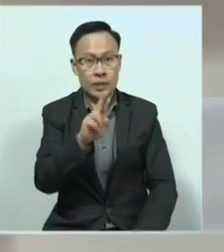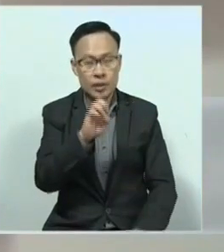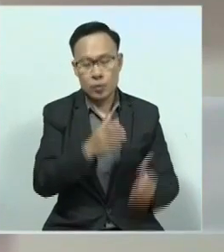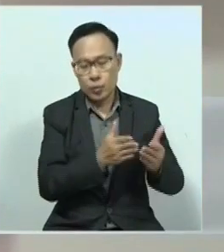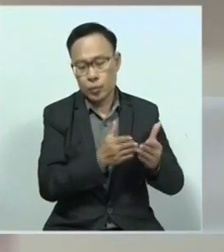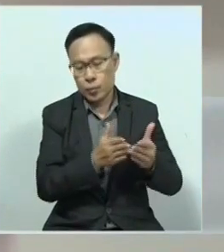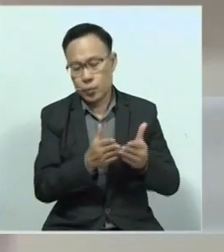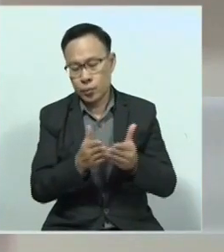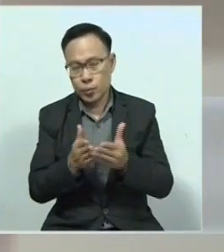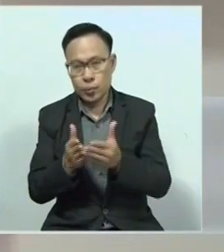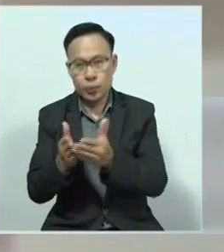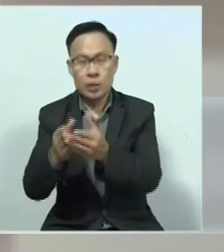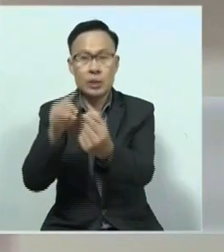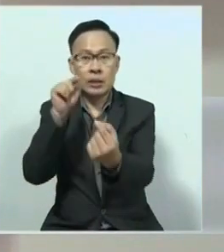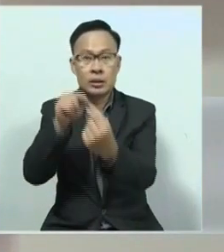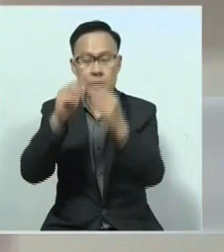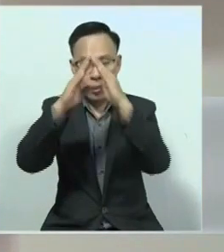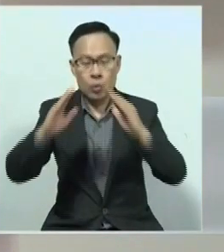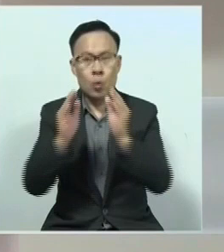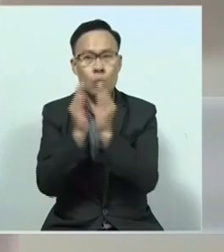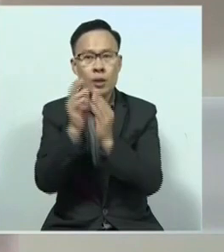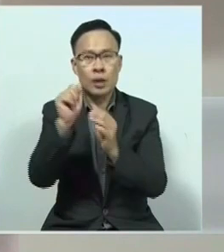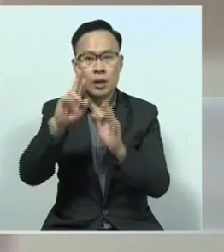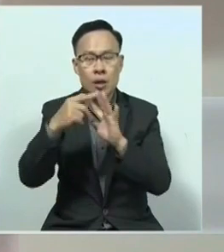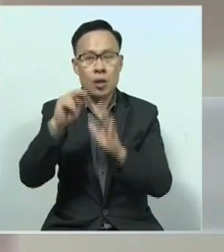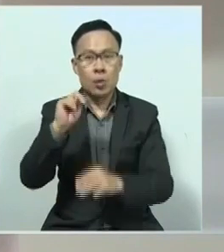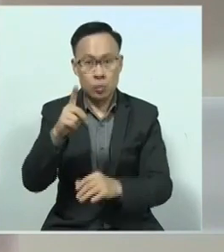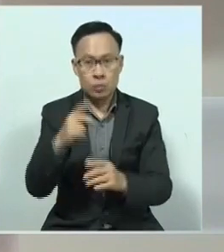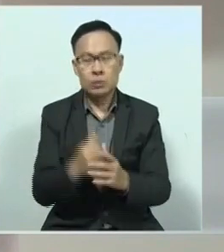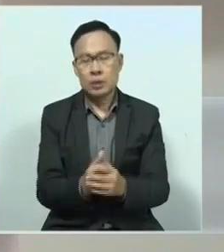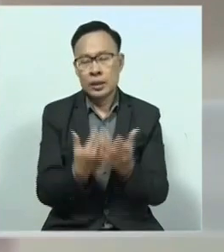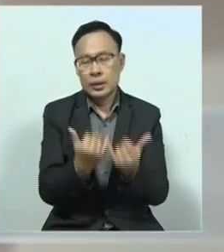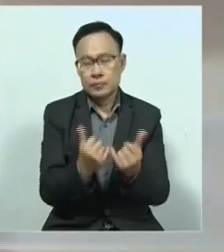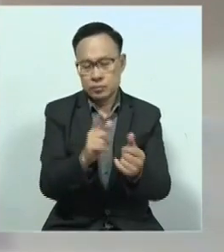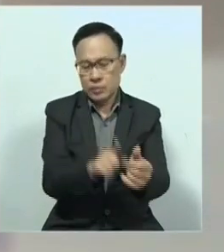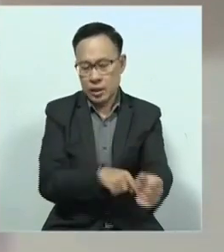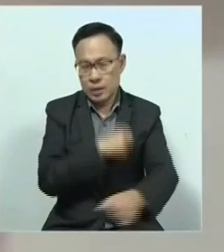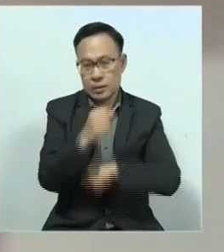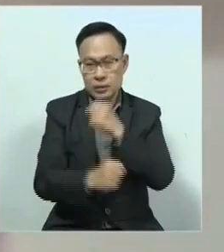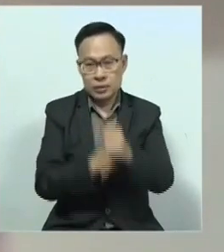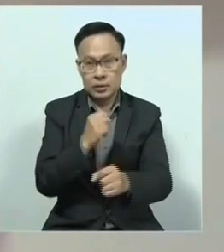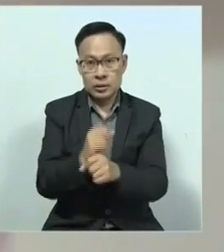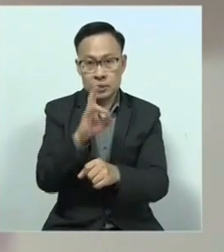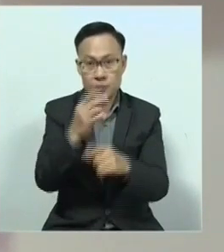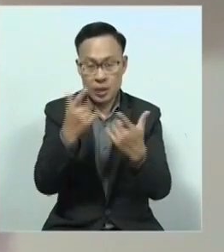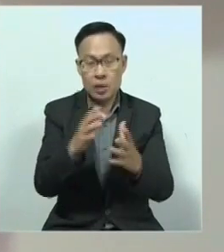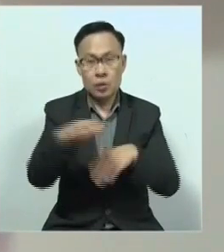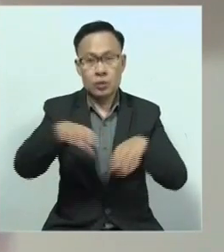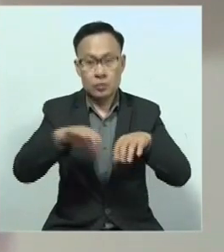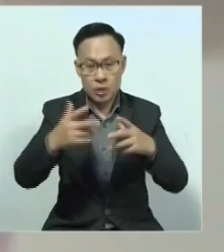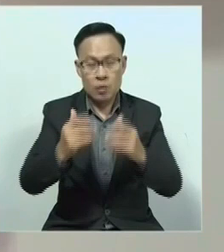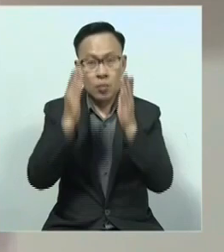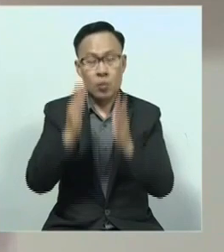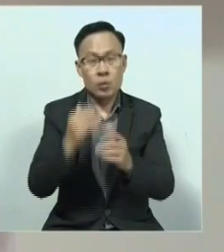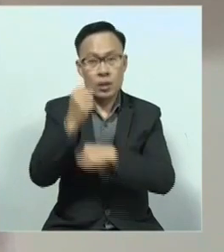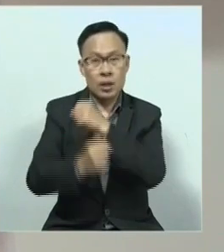การซ้อมต้อมอย่างไรตามที่บอกแล้วครับเรา7ปีว่างเว้นห่างเหินมานานบางคนก็เกษียณบ